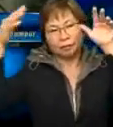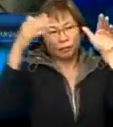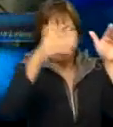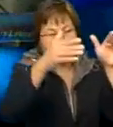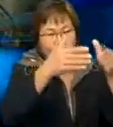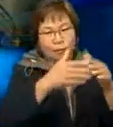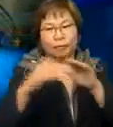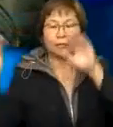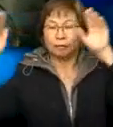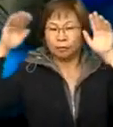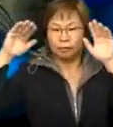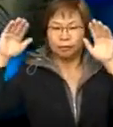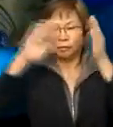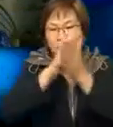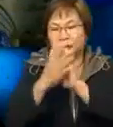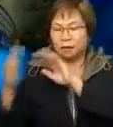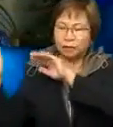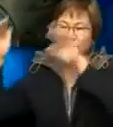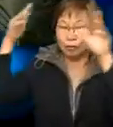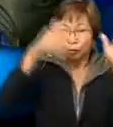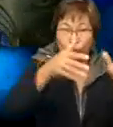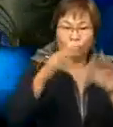tumpuan anak-anak.